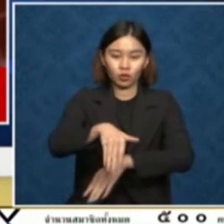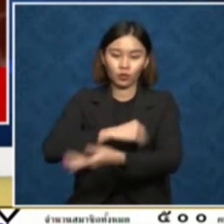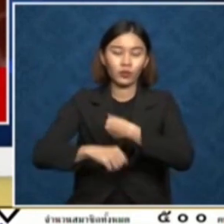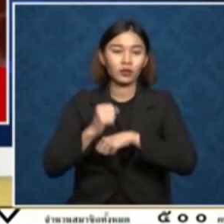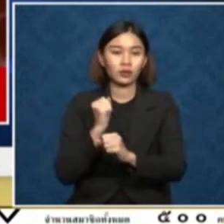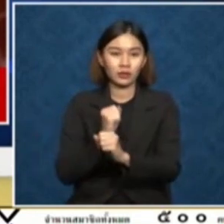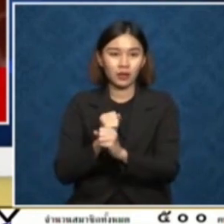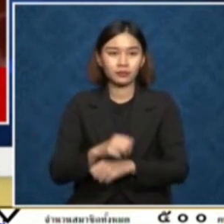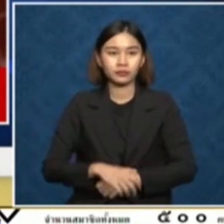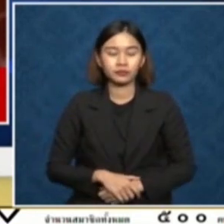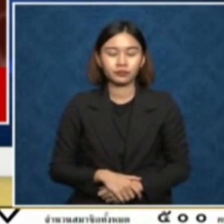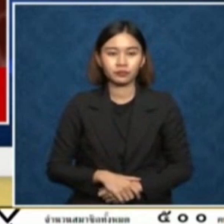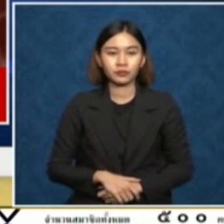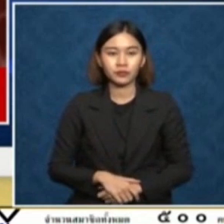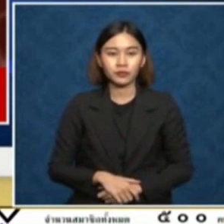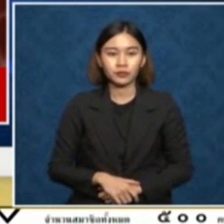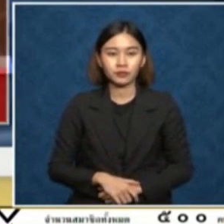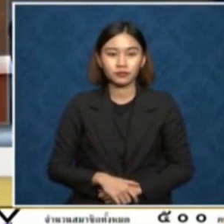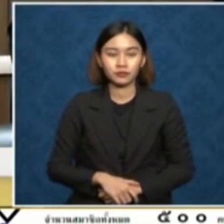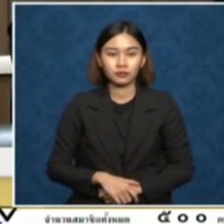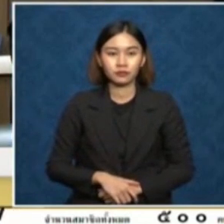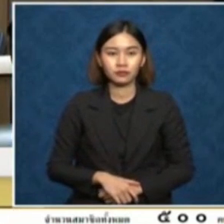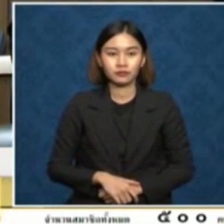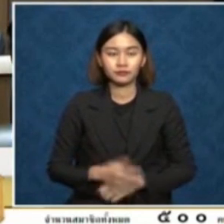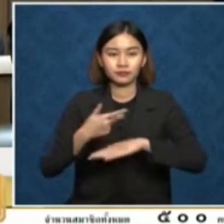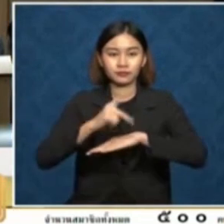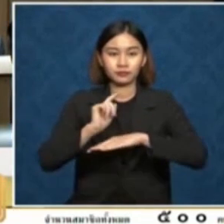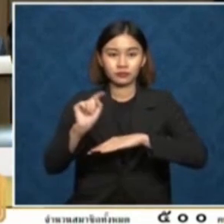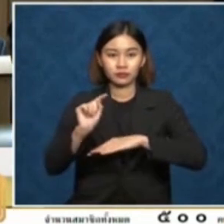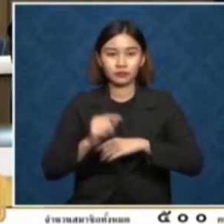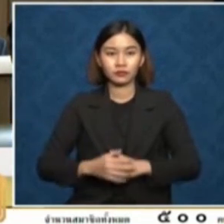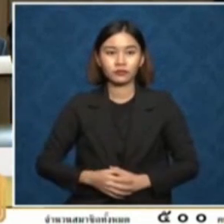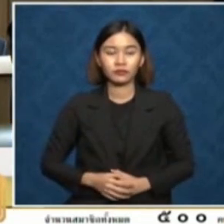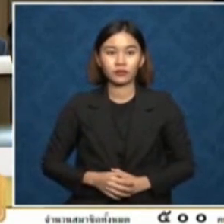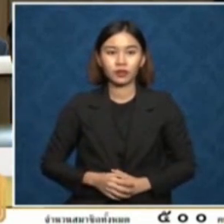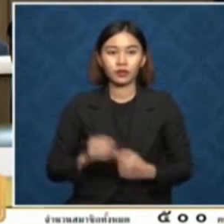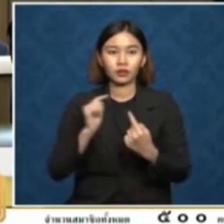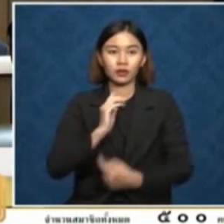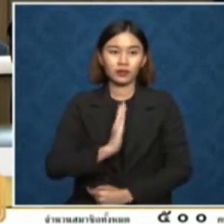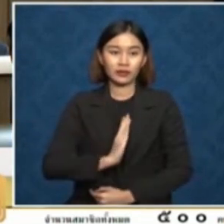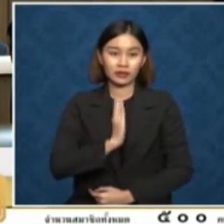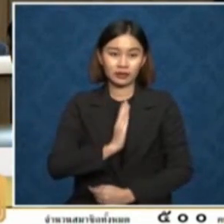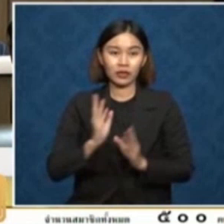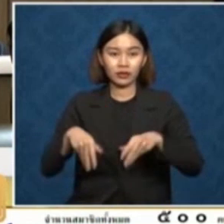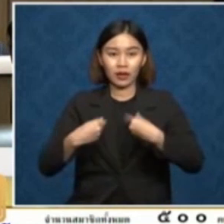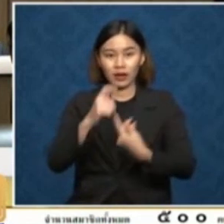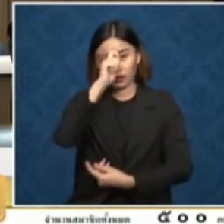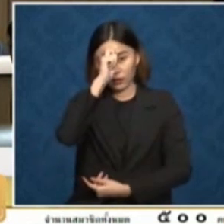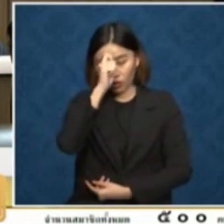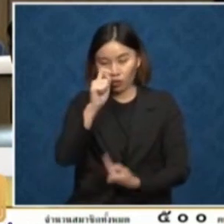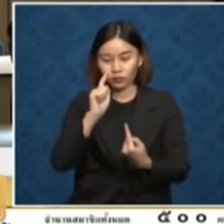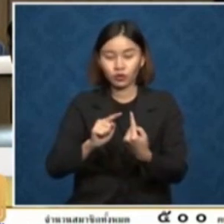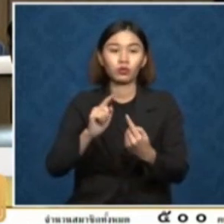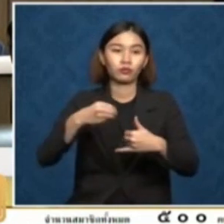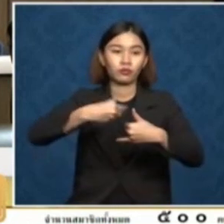นี้หรือแม้กระทั่งครับผลกระทบของร่างกฎหมายฉบับนี้ที่จะส่งผลต่อกฎหมายที่เกี่ยวข้องตามมารวมถึงแนวทางป้องกันปัญหา